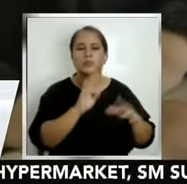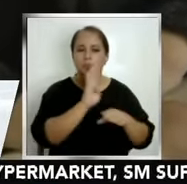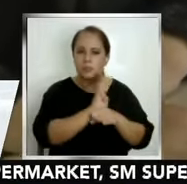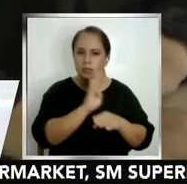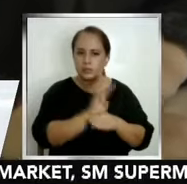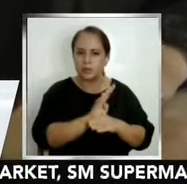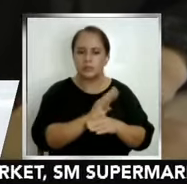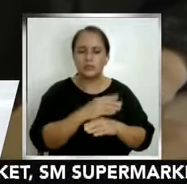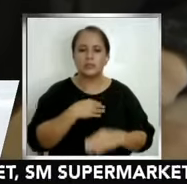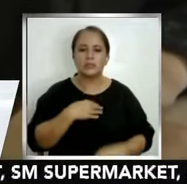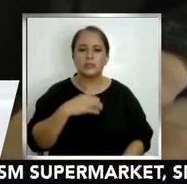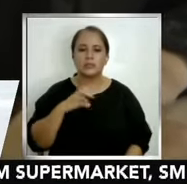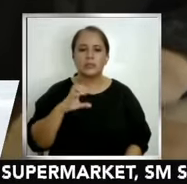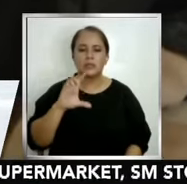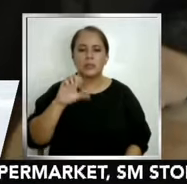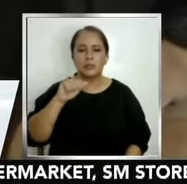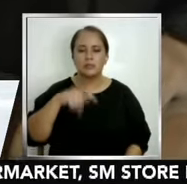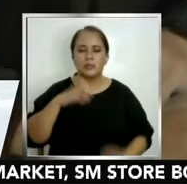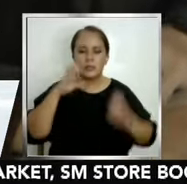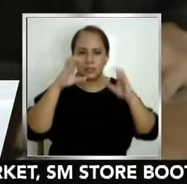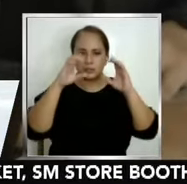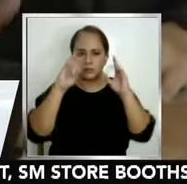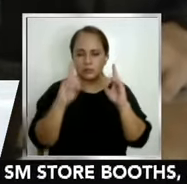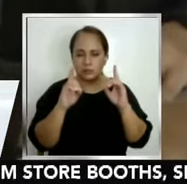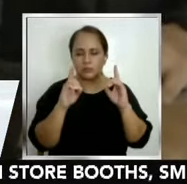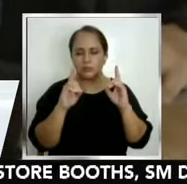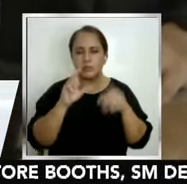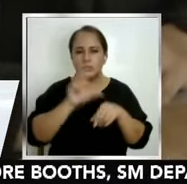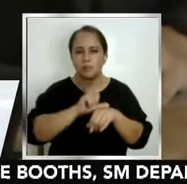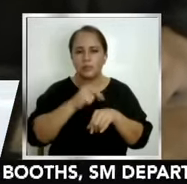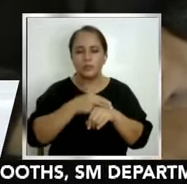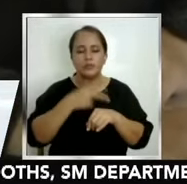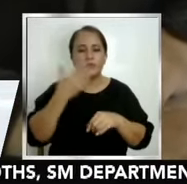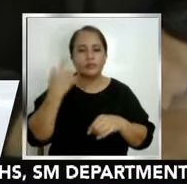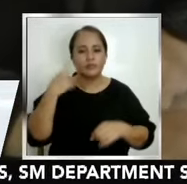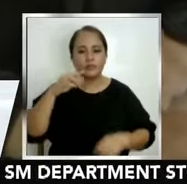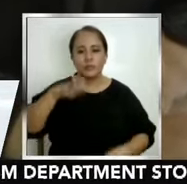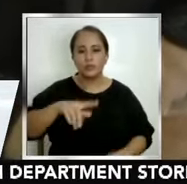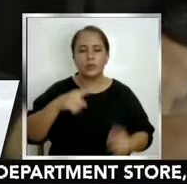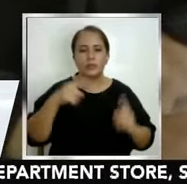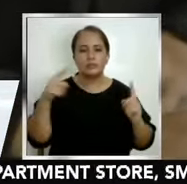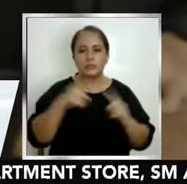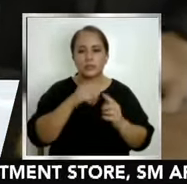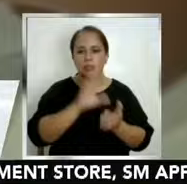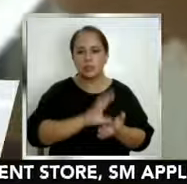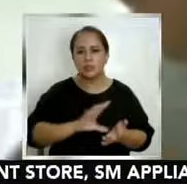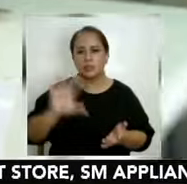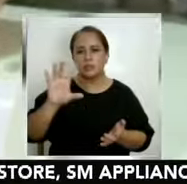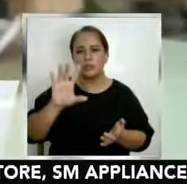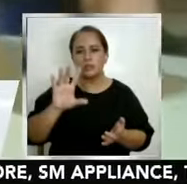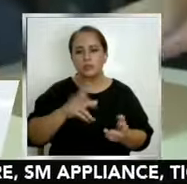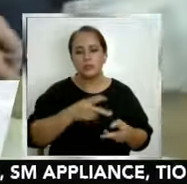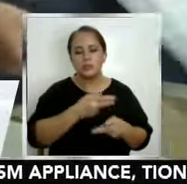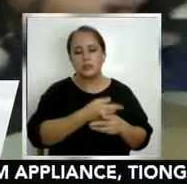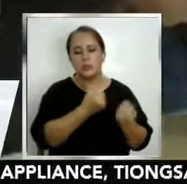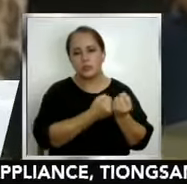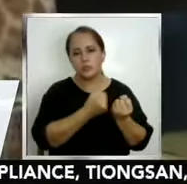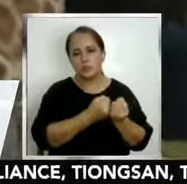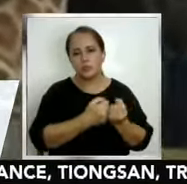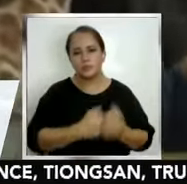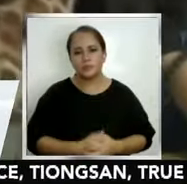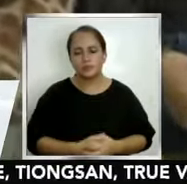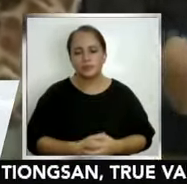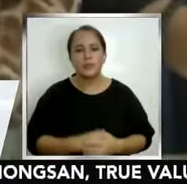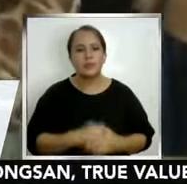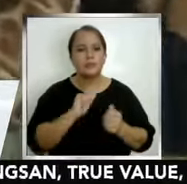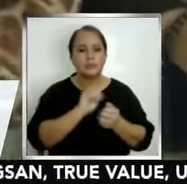yung educational livelihood para sa anak niya hanggang college po. Pag-aaralin po namin. Nandoon din ang kinatawa